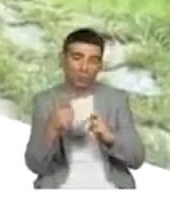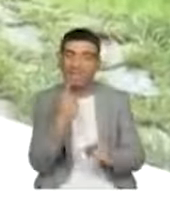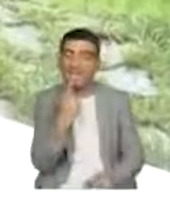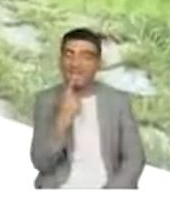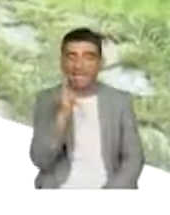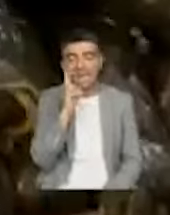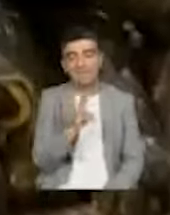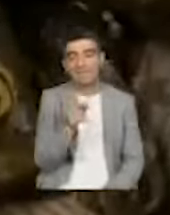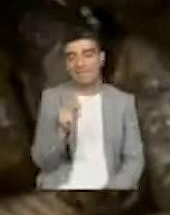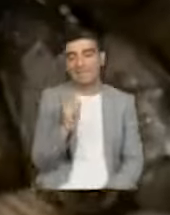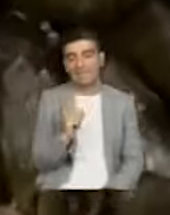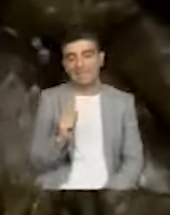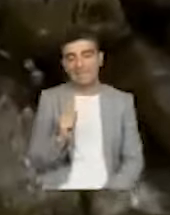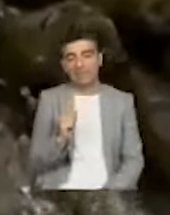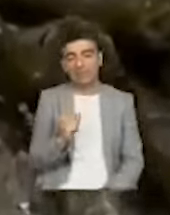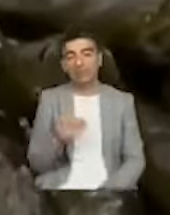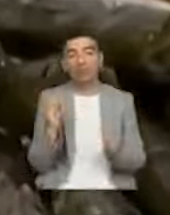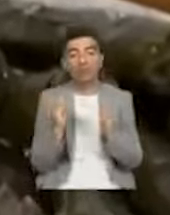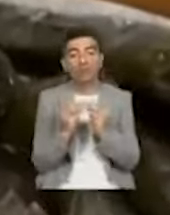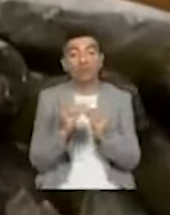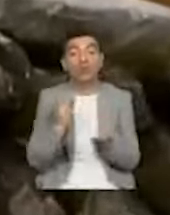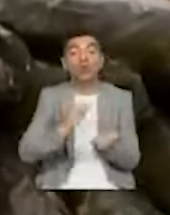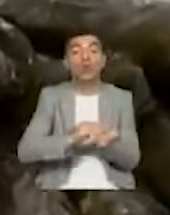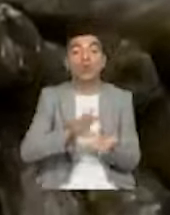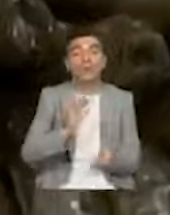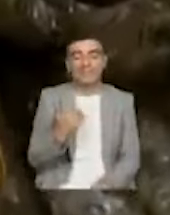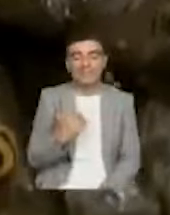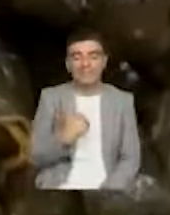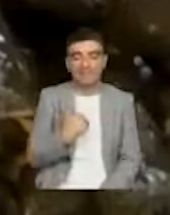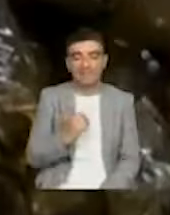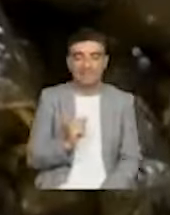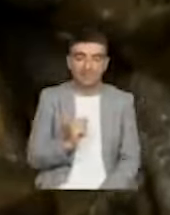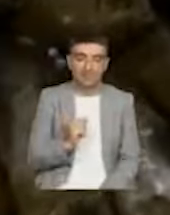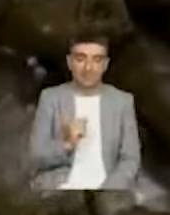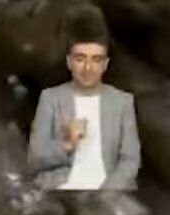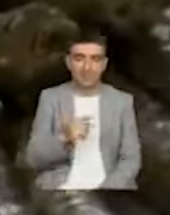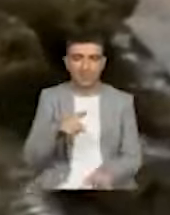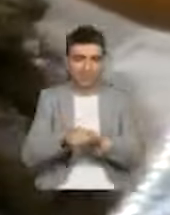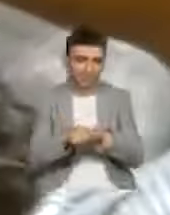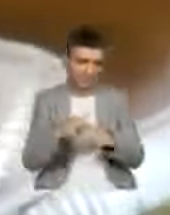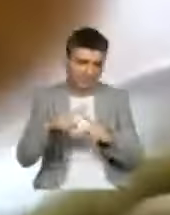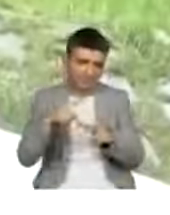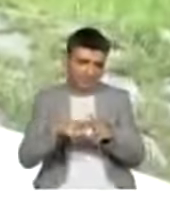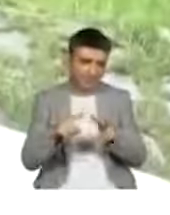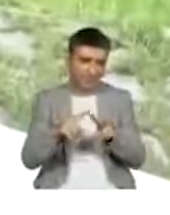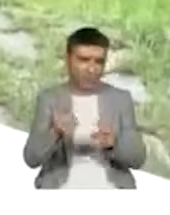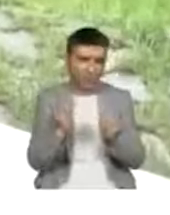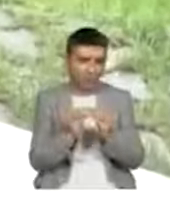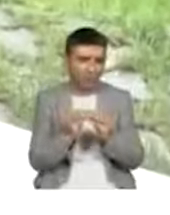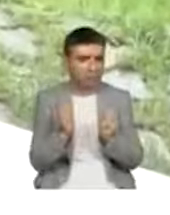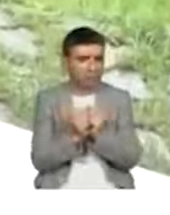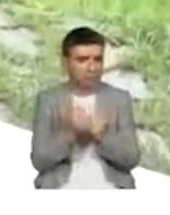Çünkü bizim orada yumurta koymayız biz. Ayten yumurtalı yaptı.